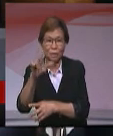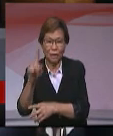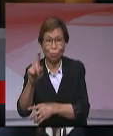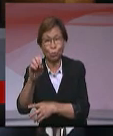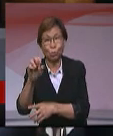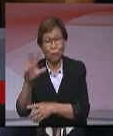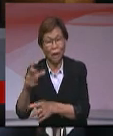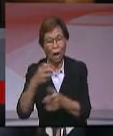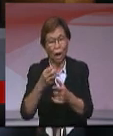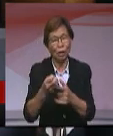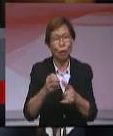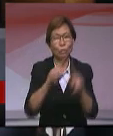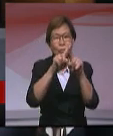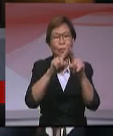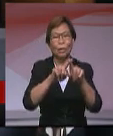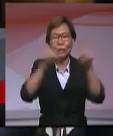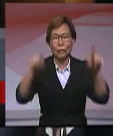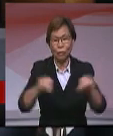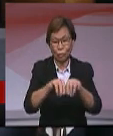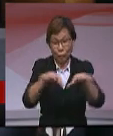03-8911-5103 atau layari